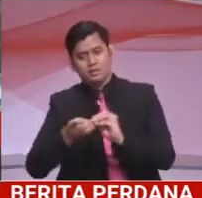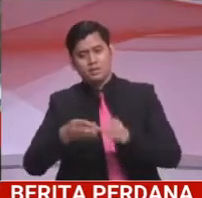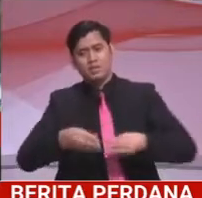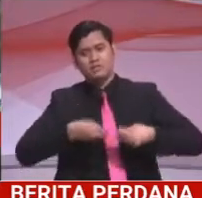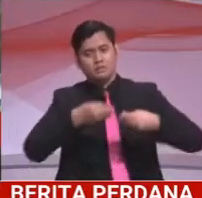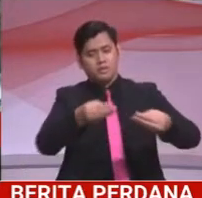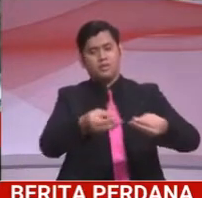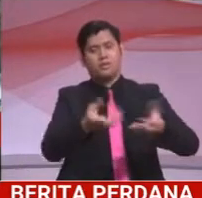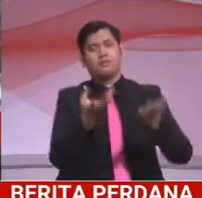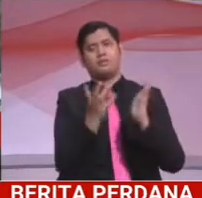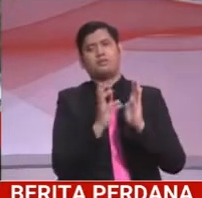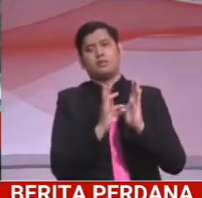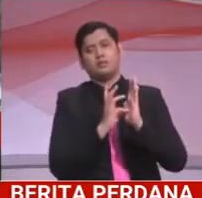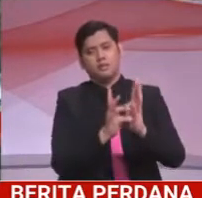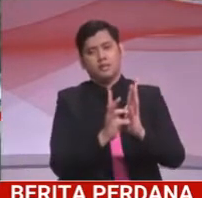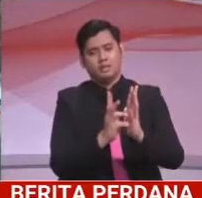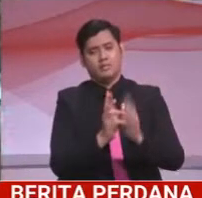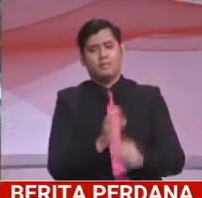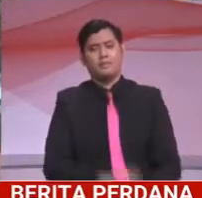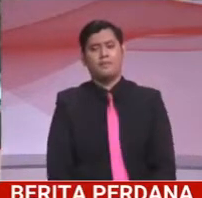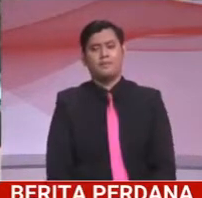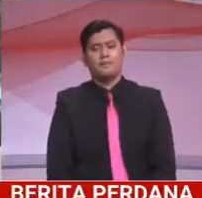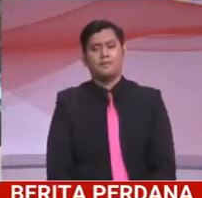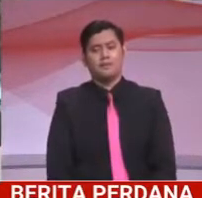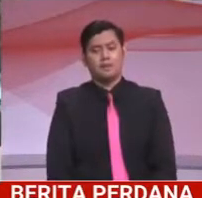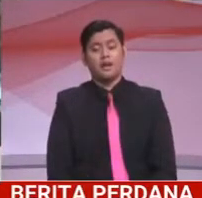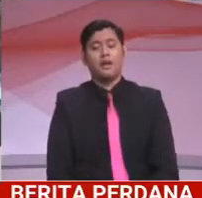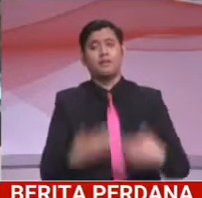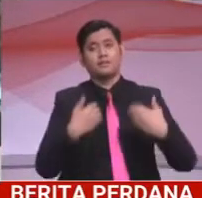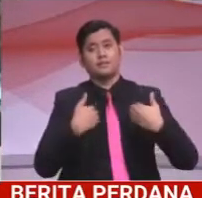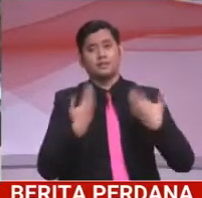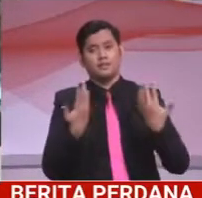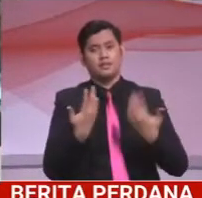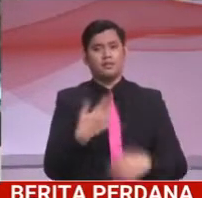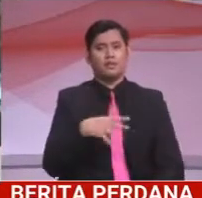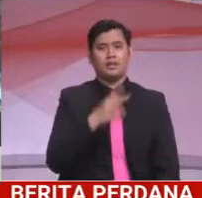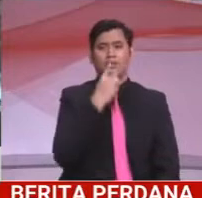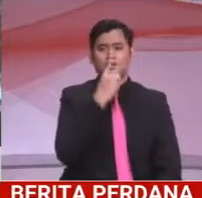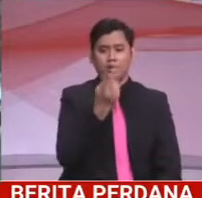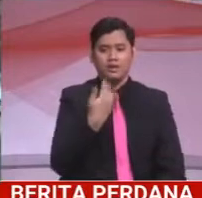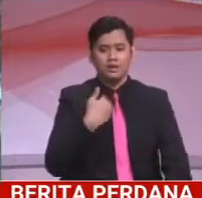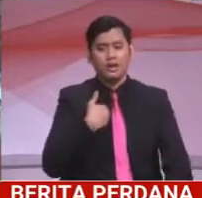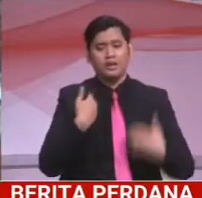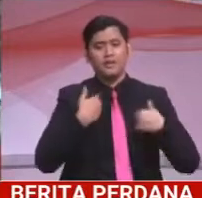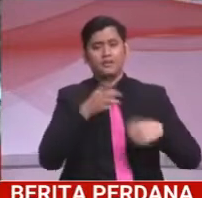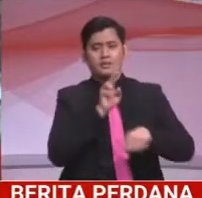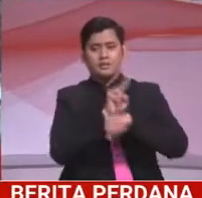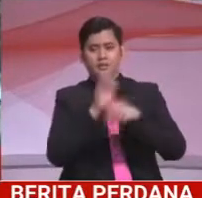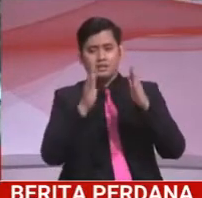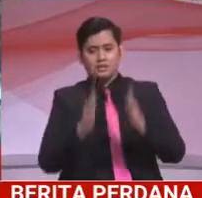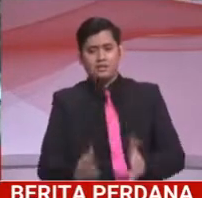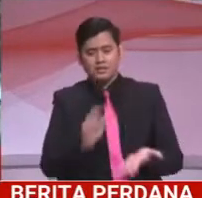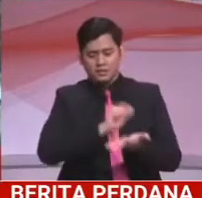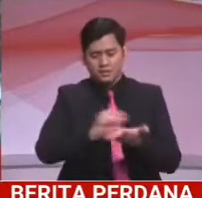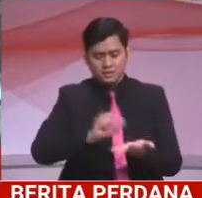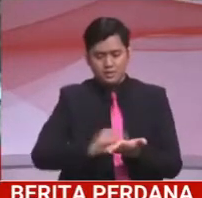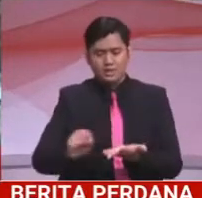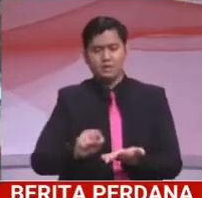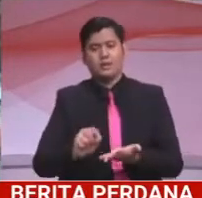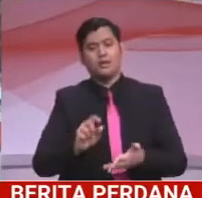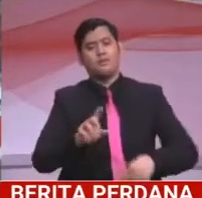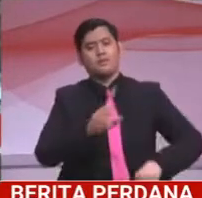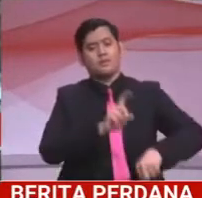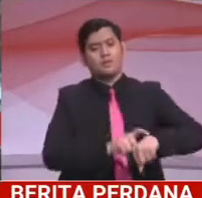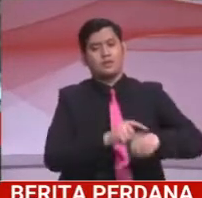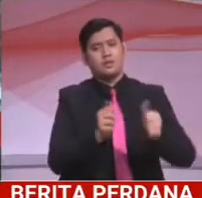chinatingk adak ada orang ada witnessere akan sign akan catat time saya pass by